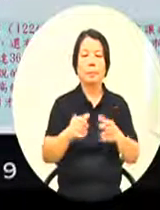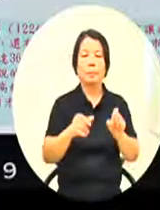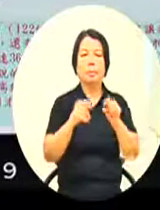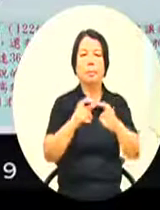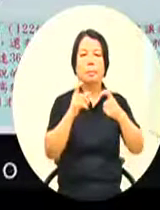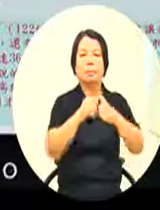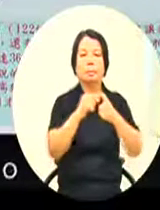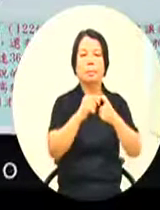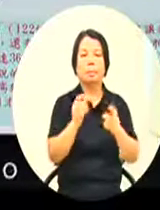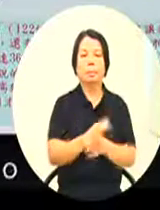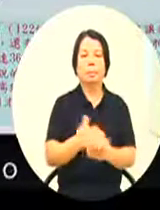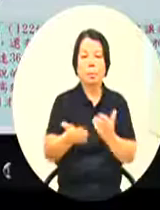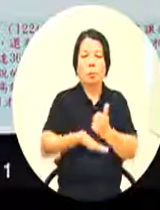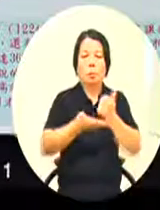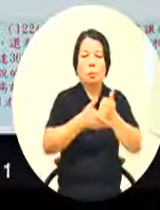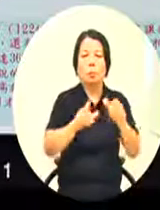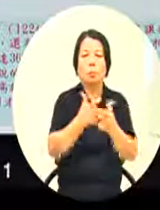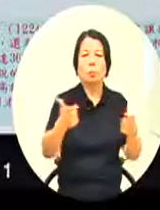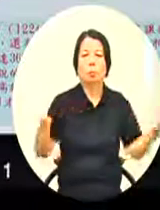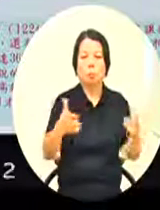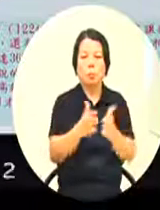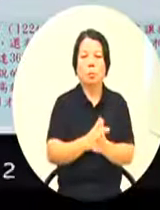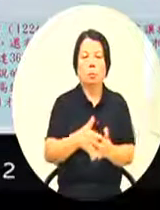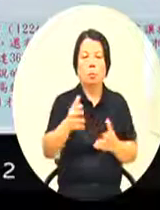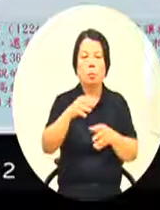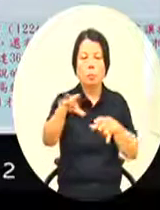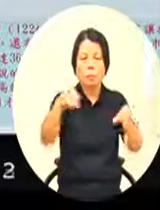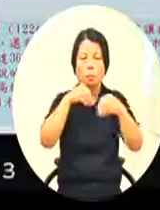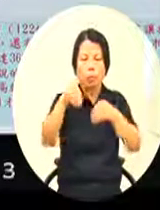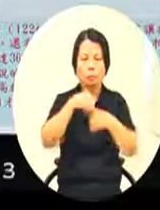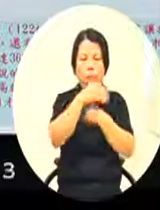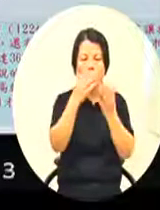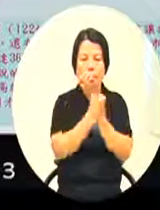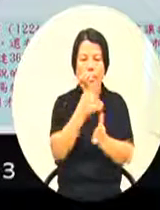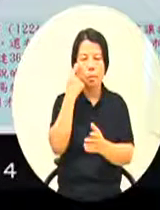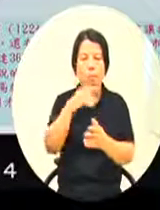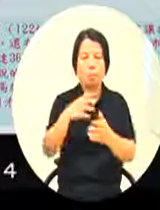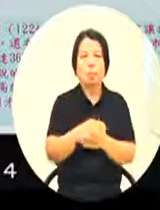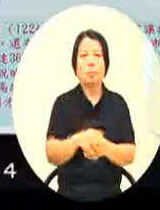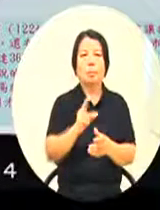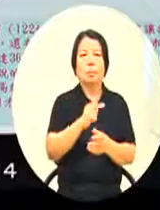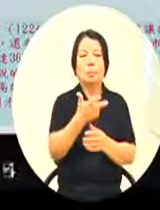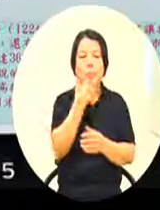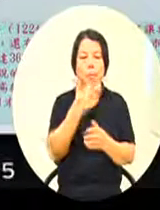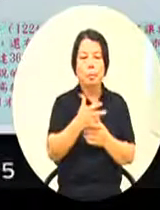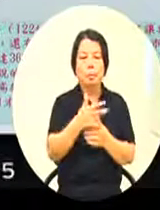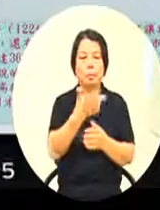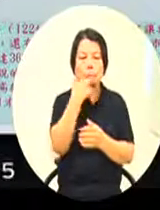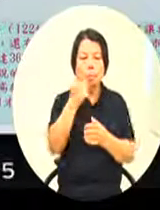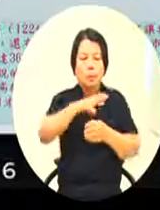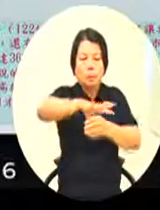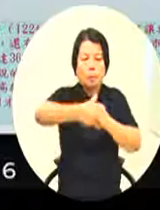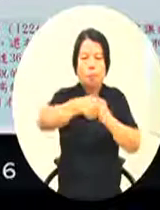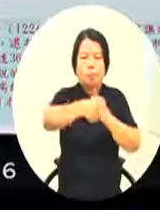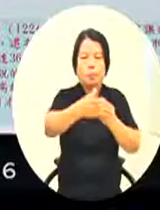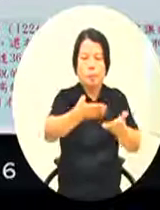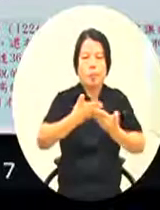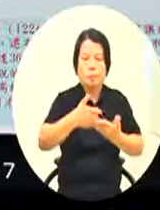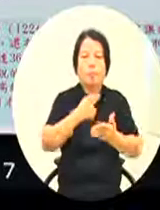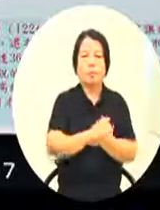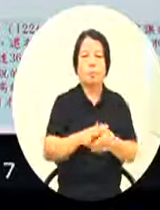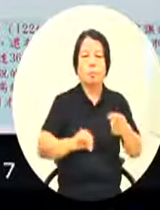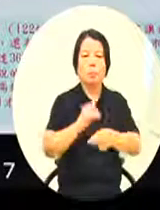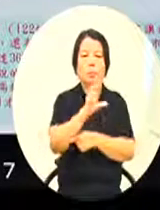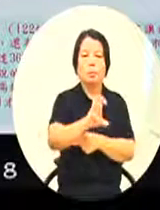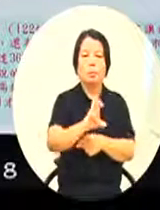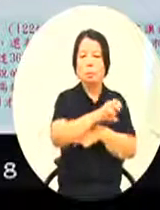多元意见，广纳民意，充分沟通。这边呢，这个懒人包有讲到，市府说，既然有90%以上的里